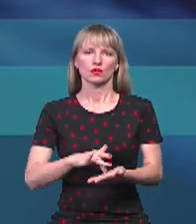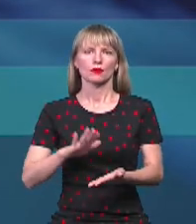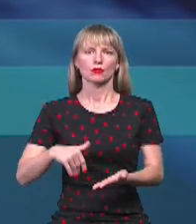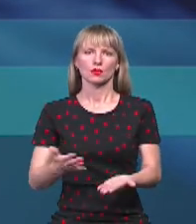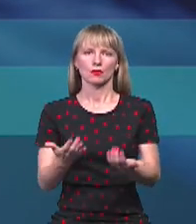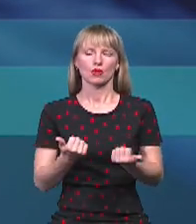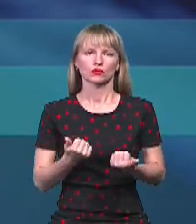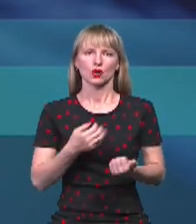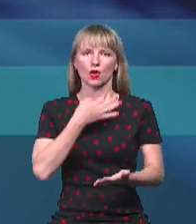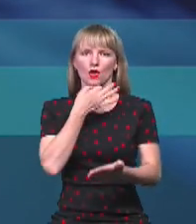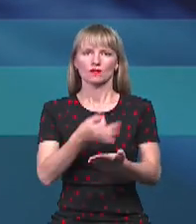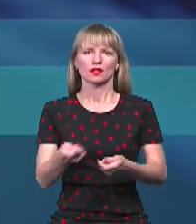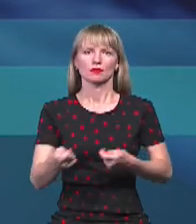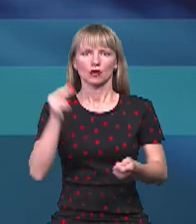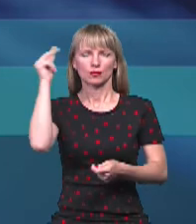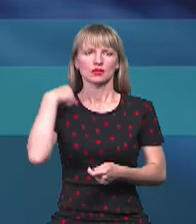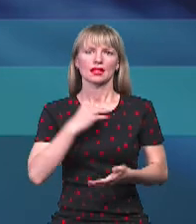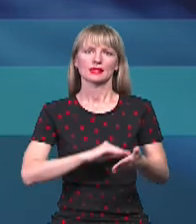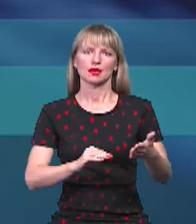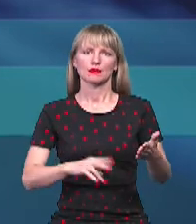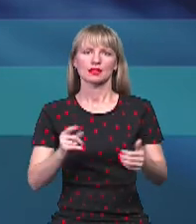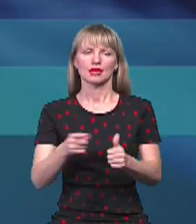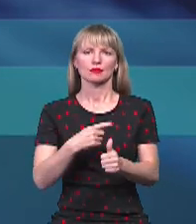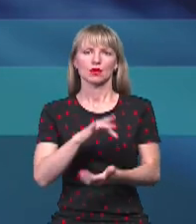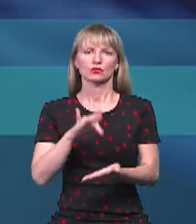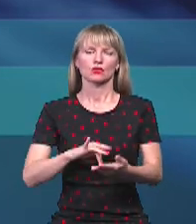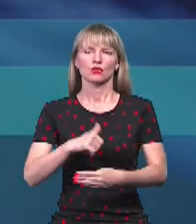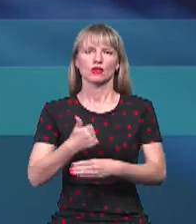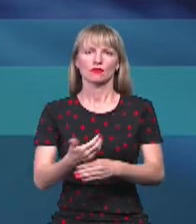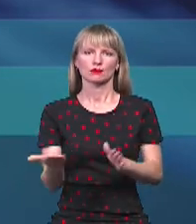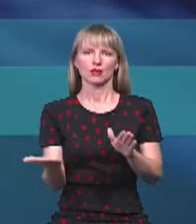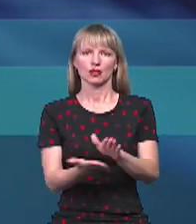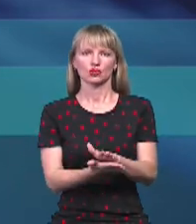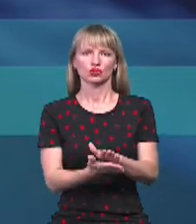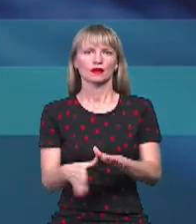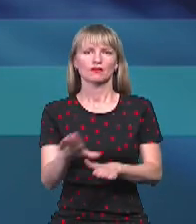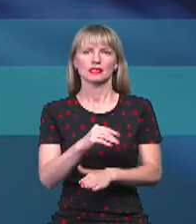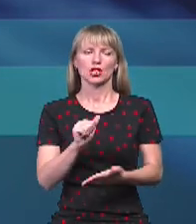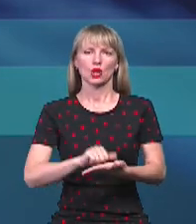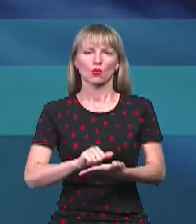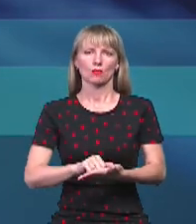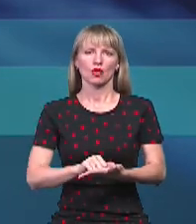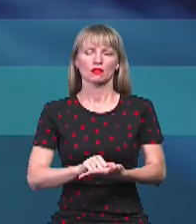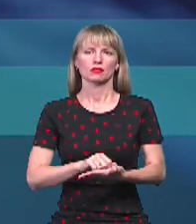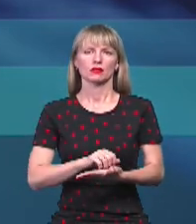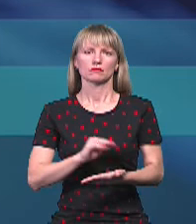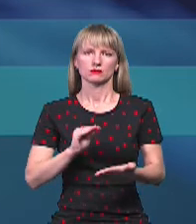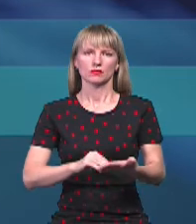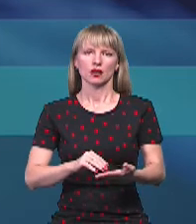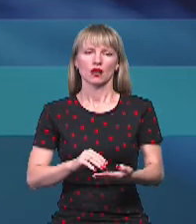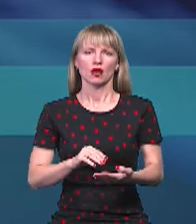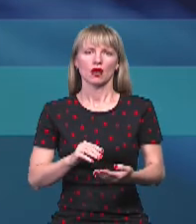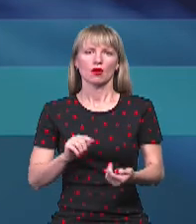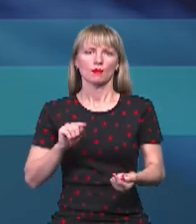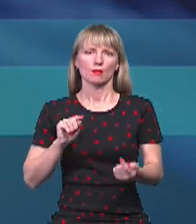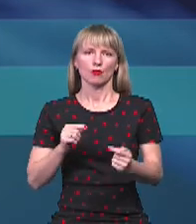департаментом образования я написала свое обращение на имя городского головы, приложила все документы, подтверждающие противоположные